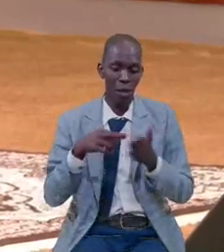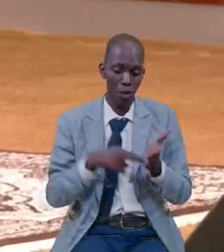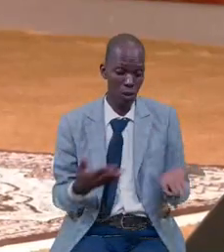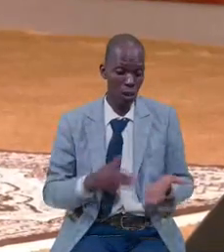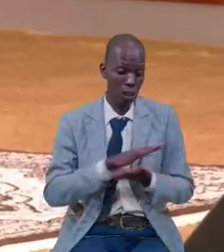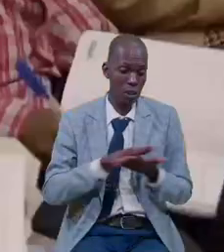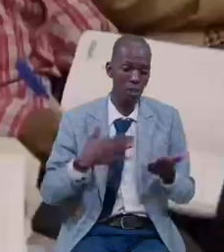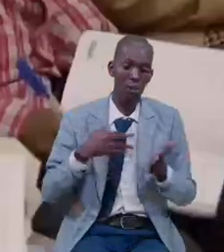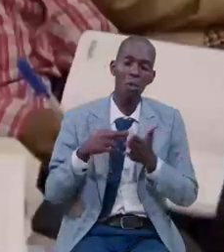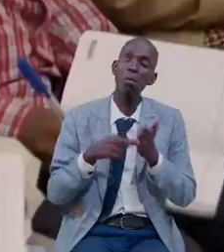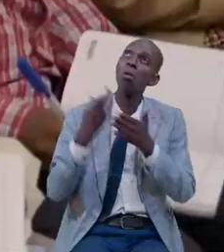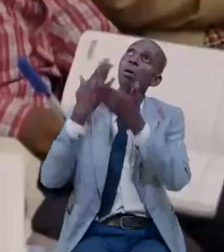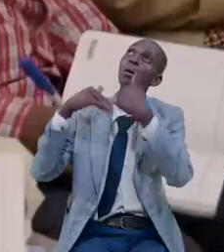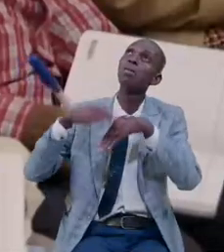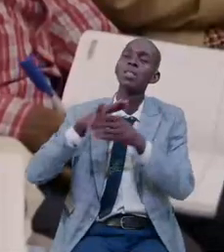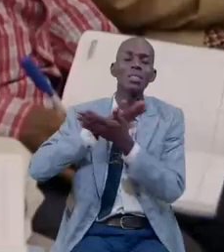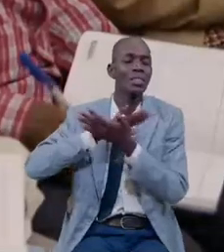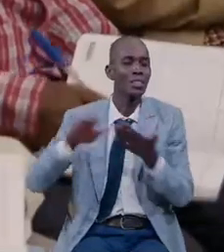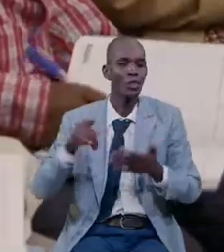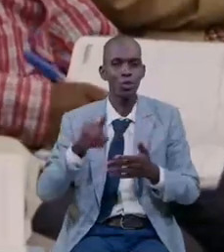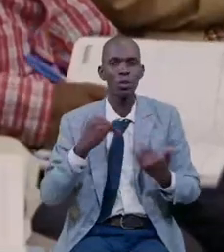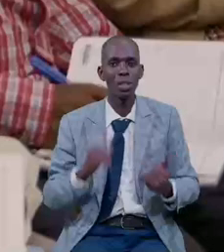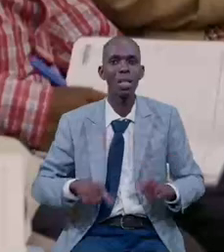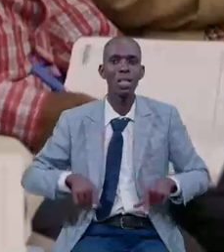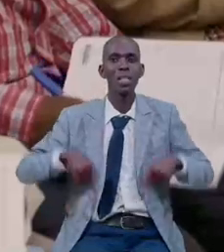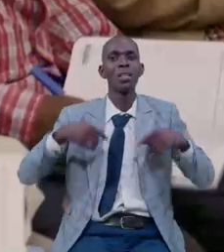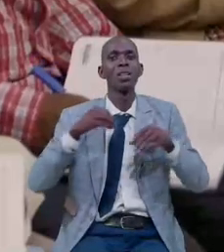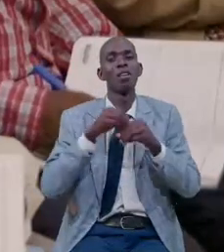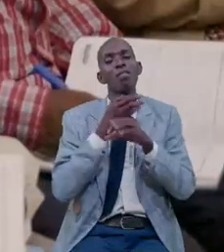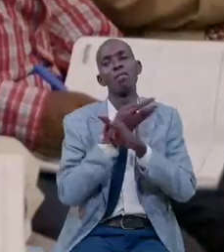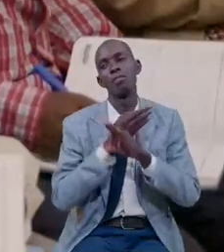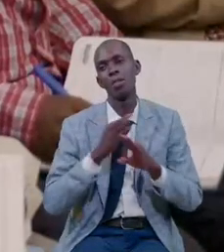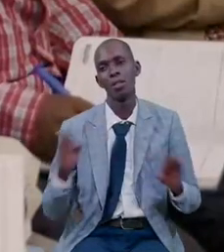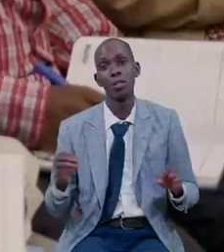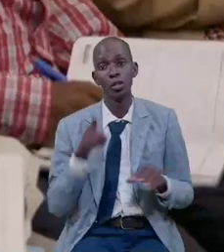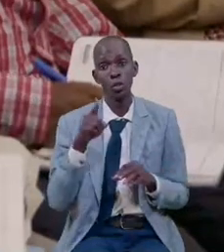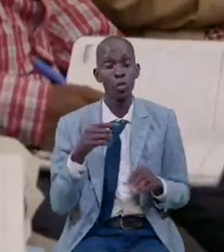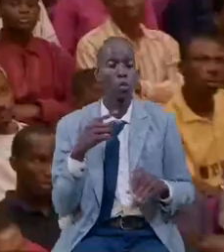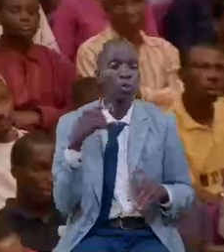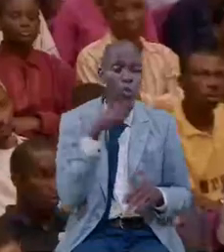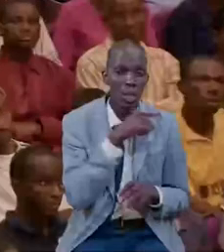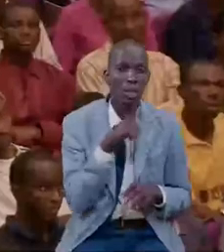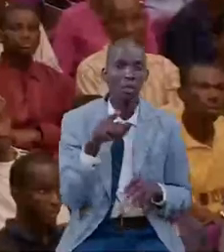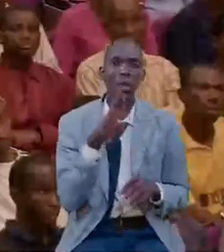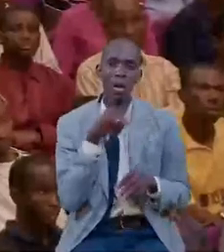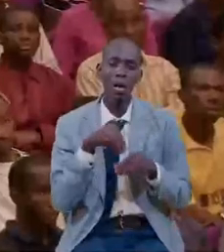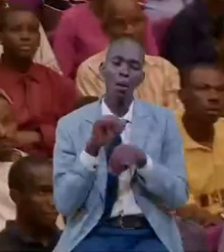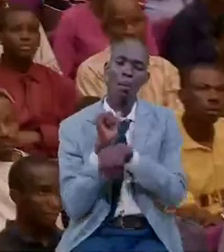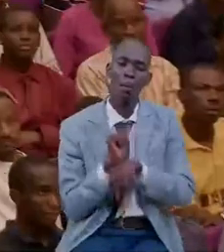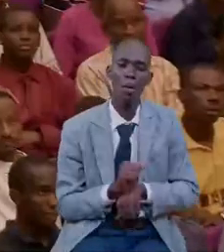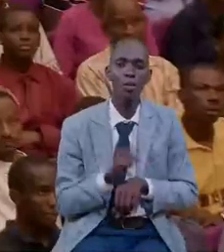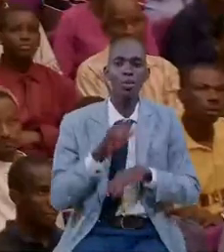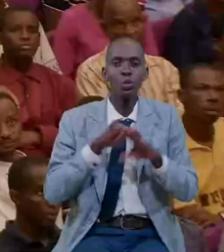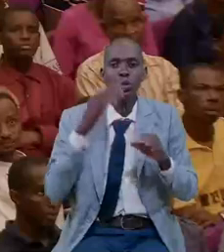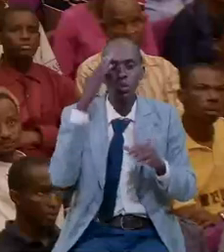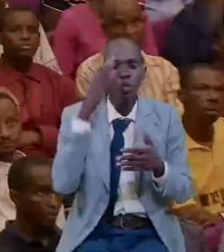haut. Rectifié. Et tu vis en liberté pour toujours. Tu vis dans le mensonge.